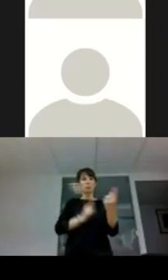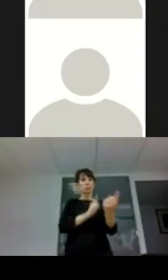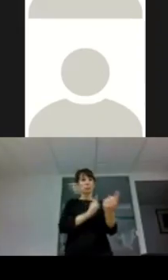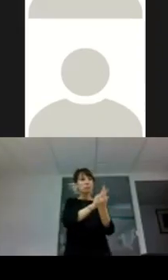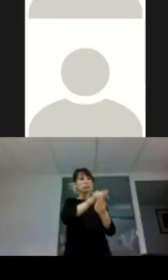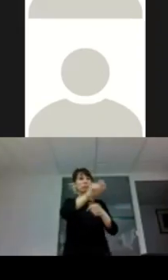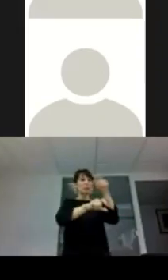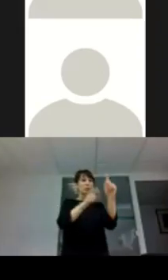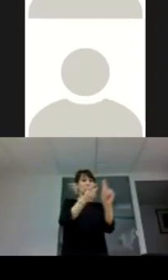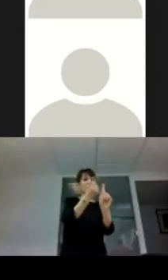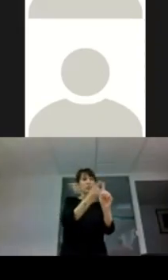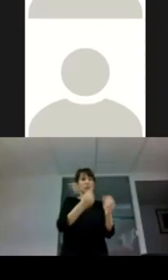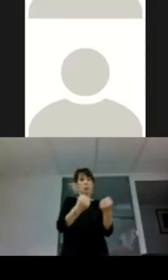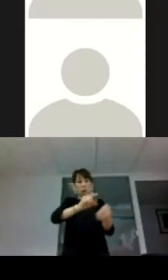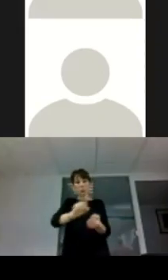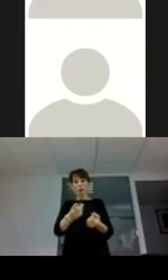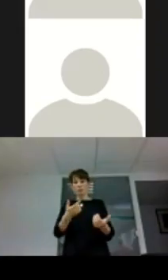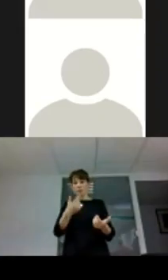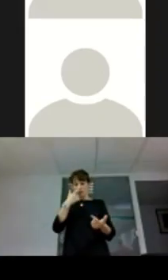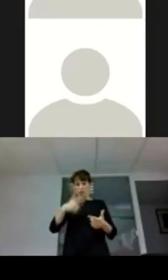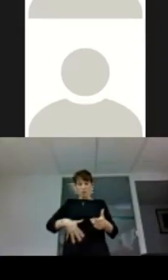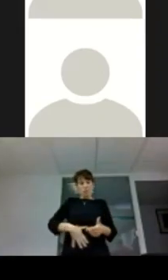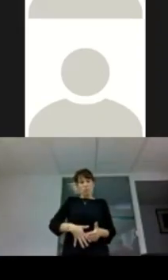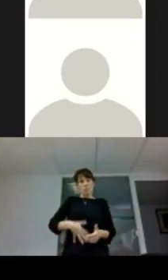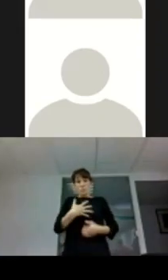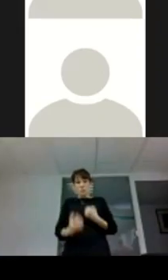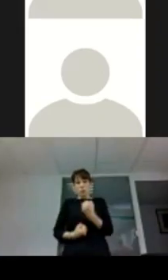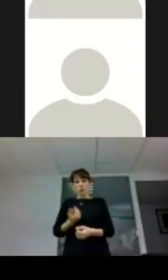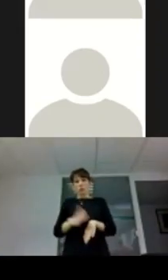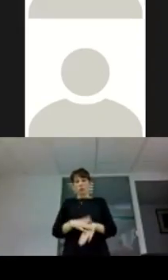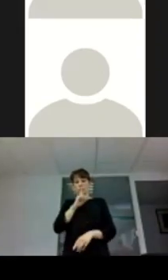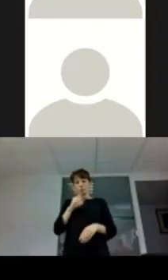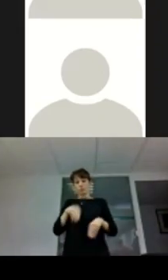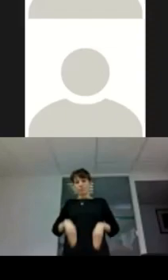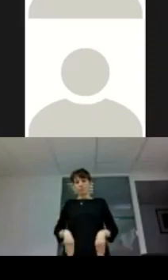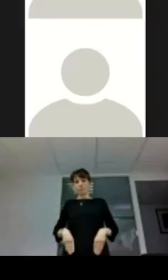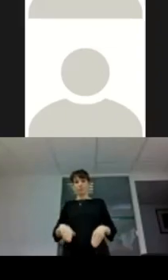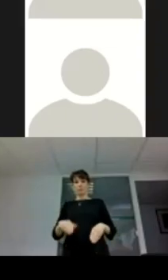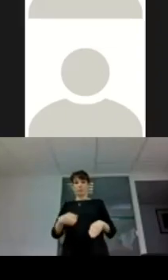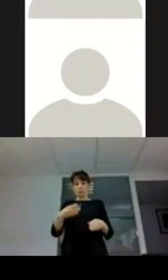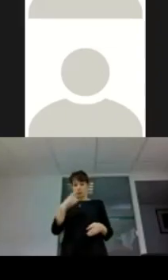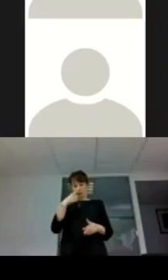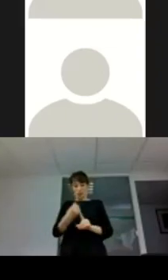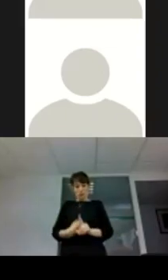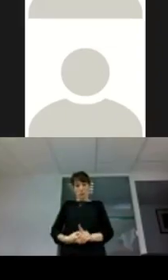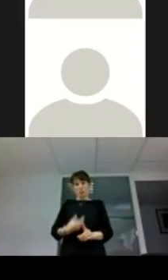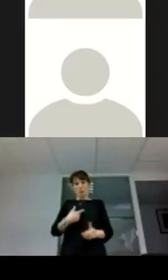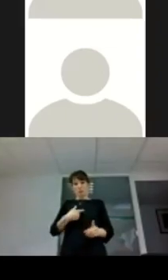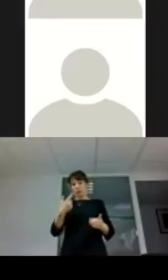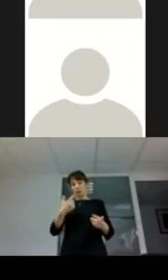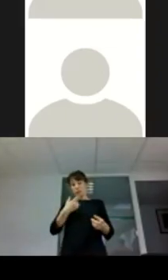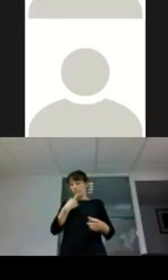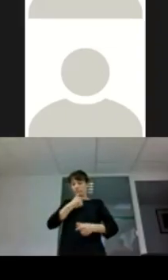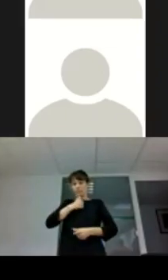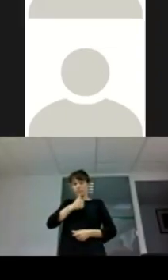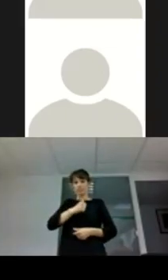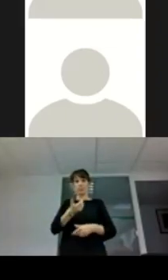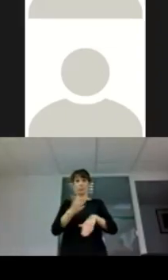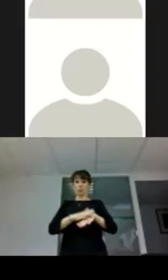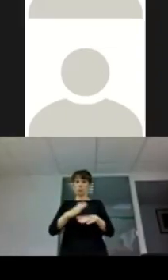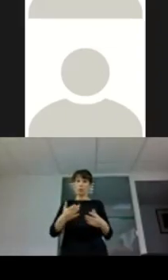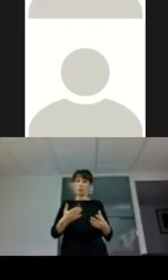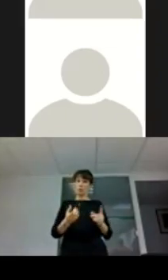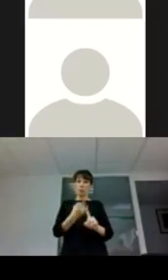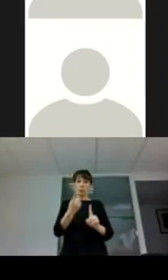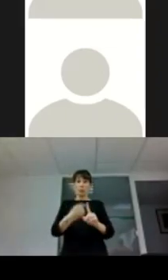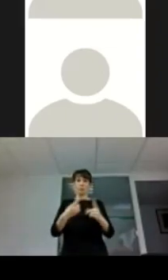consulter dans des structures de soins, ils ont eu peur finalement d'écouter leur corps et leurs symptômes. Et